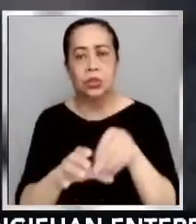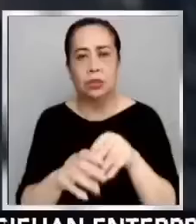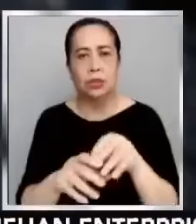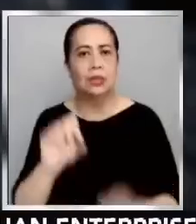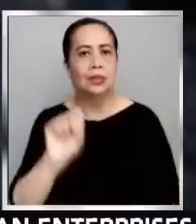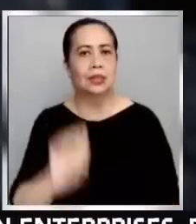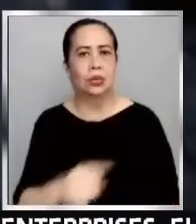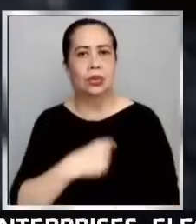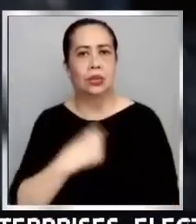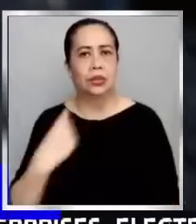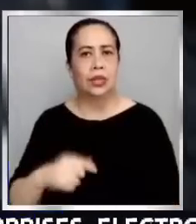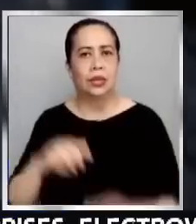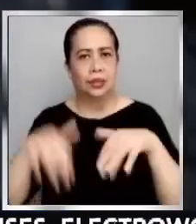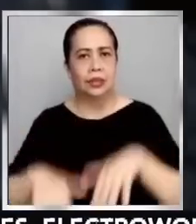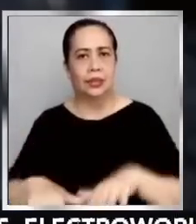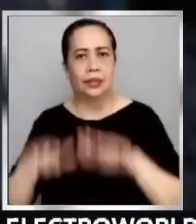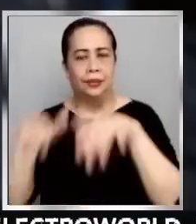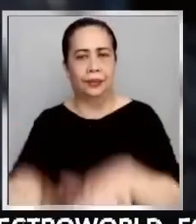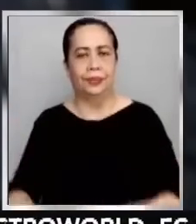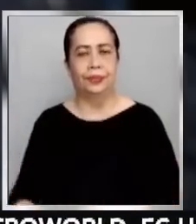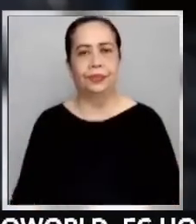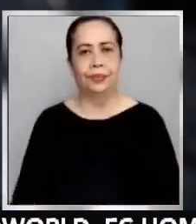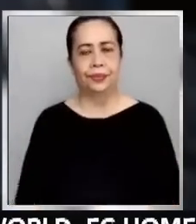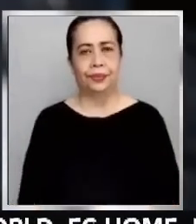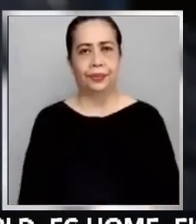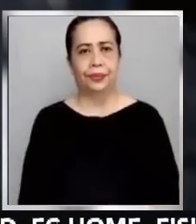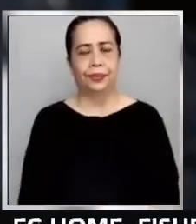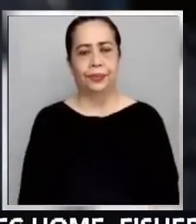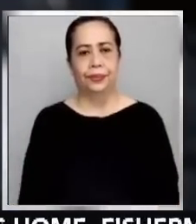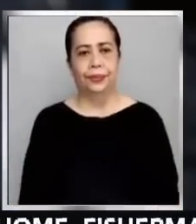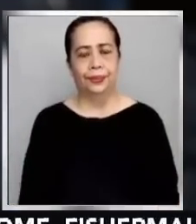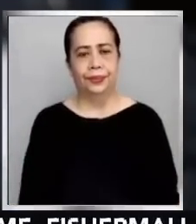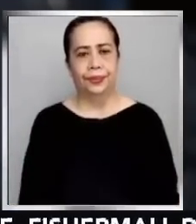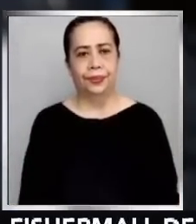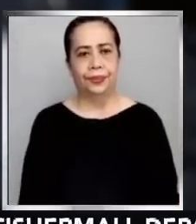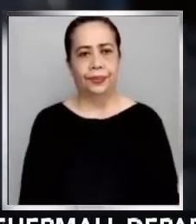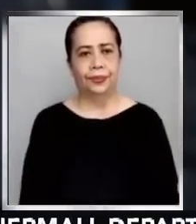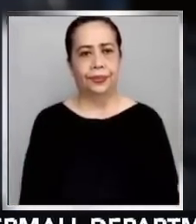Para sa GMA Integrated News, JP Soriano, nakatutok 24 oras.